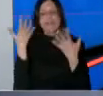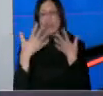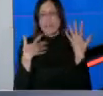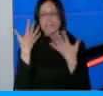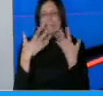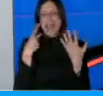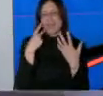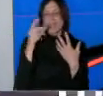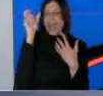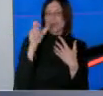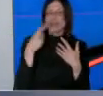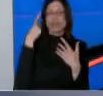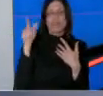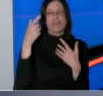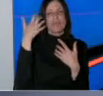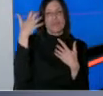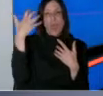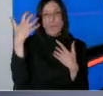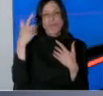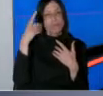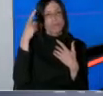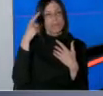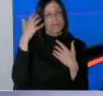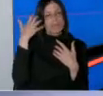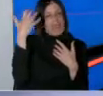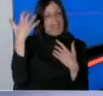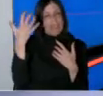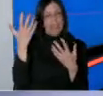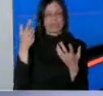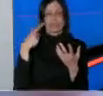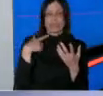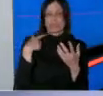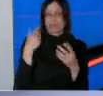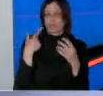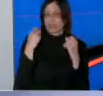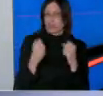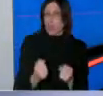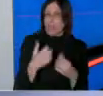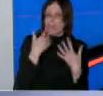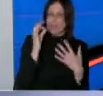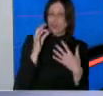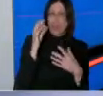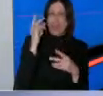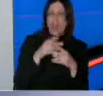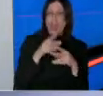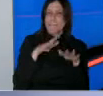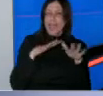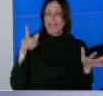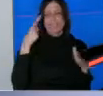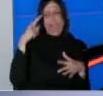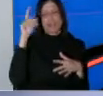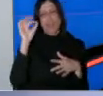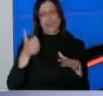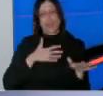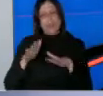אותם כנורמטיביים ואינטליגנטיים ביותר, משוכנעים שכל הסיפור של המגפה זה איזו המצאה של ראש